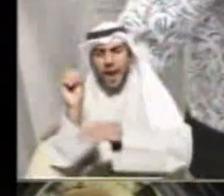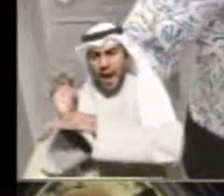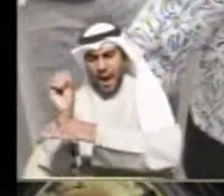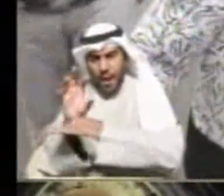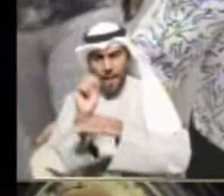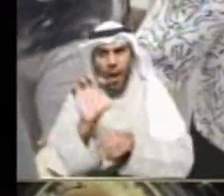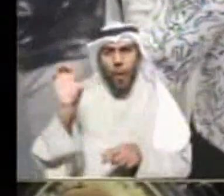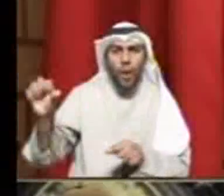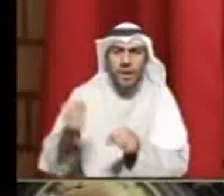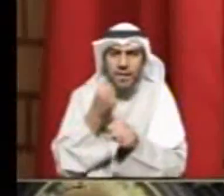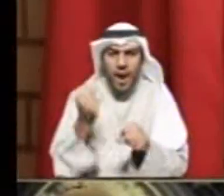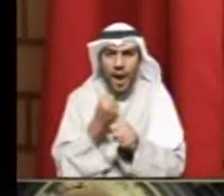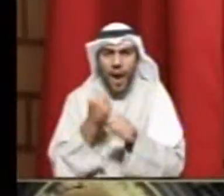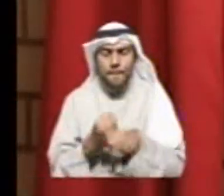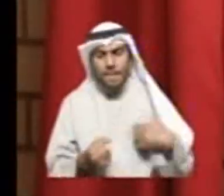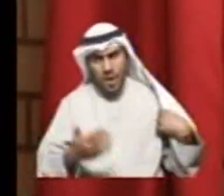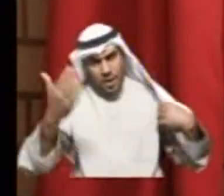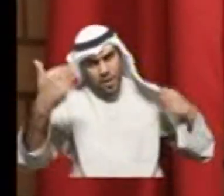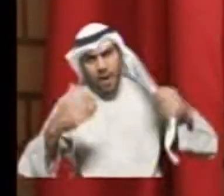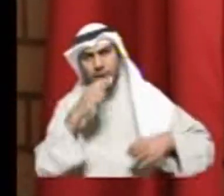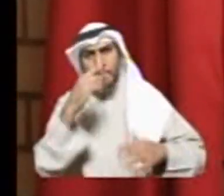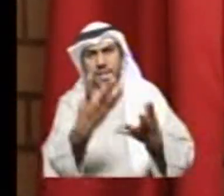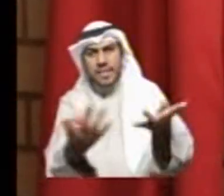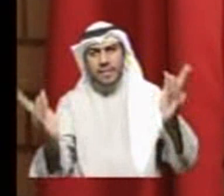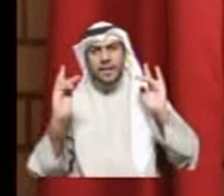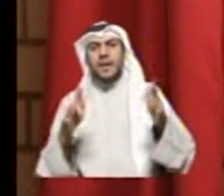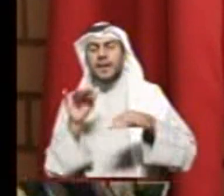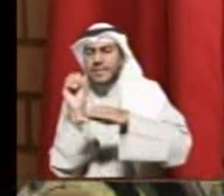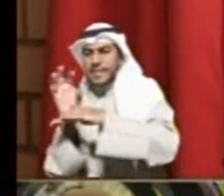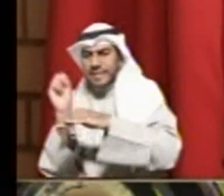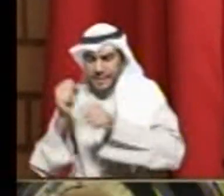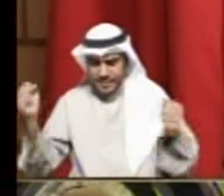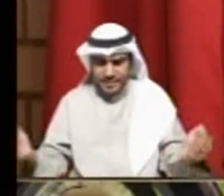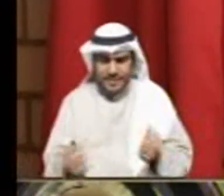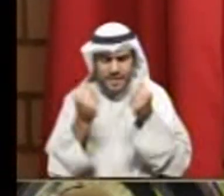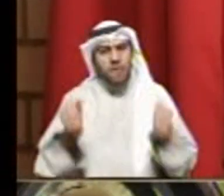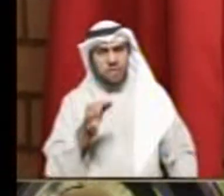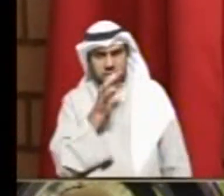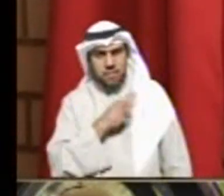عقد ورش، سواء كانت تدريبية أو توجيهية حرفية منها